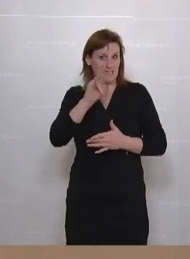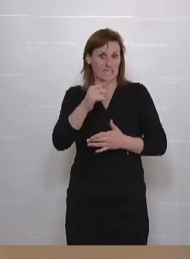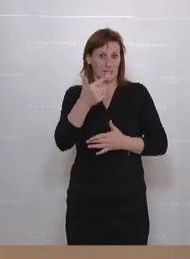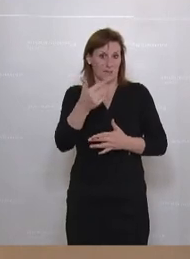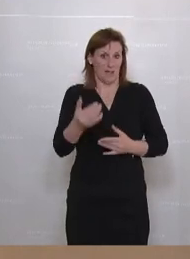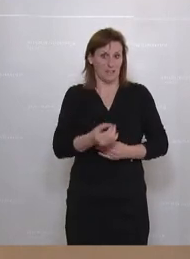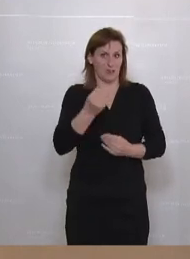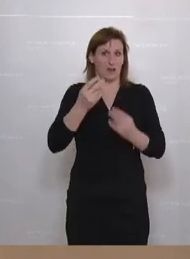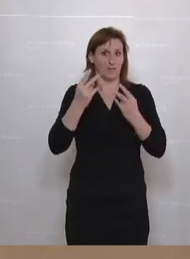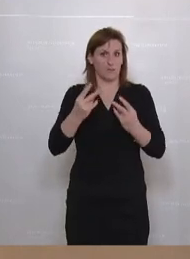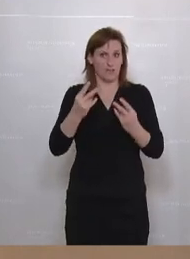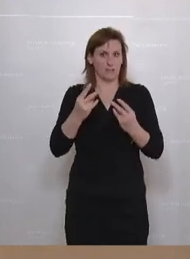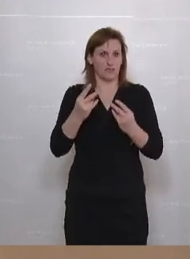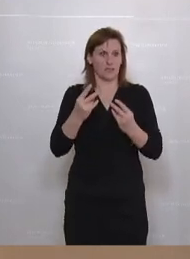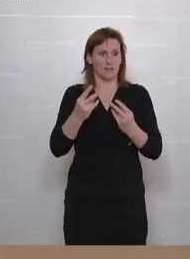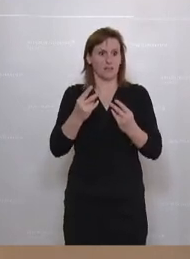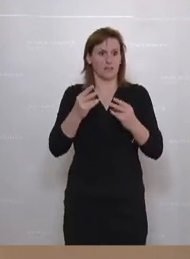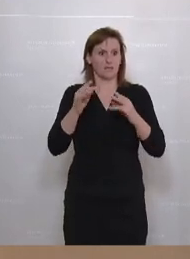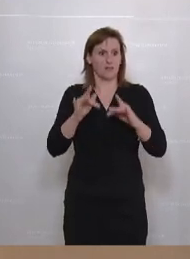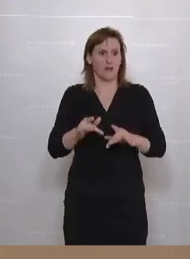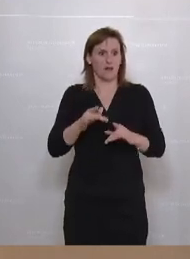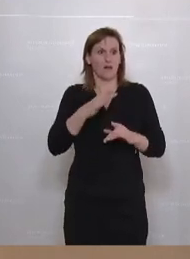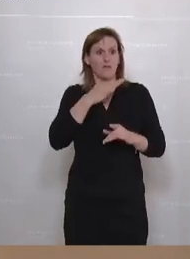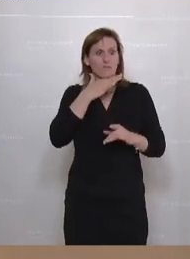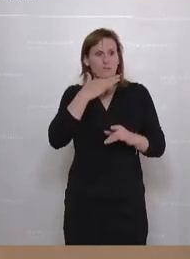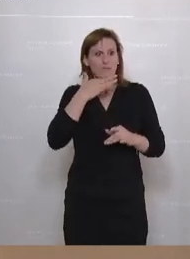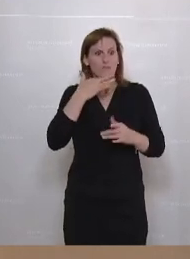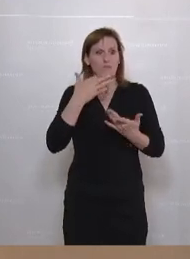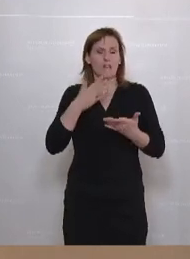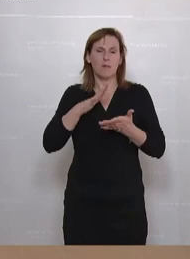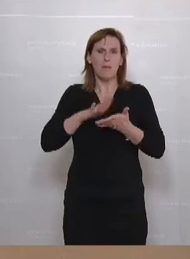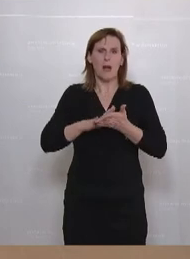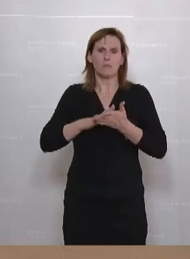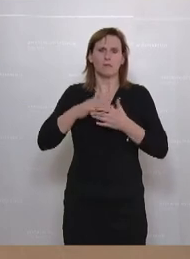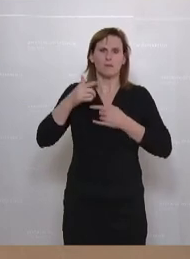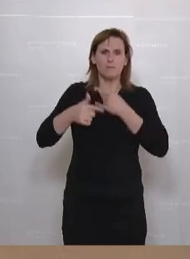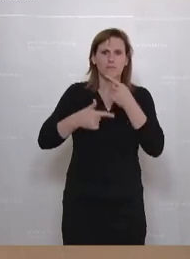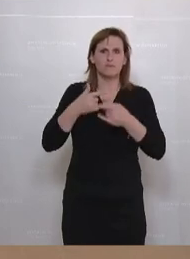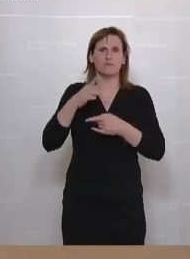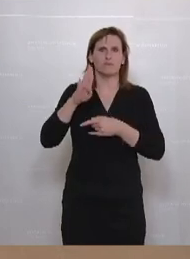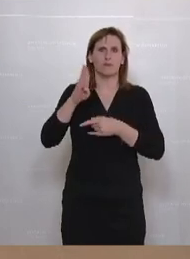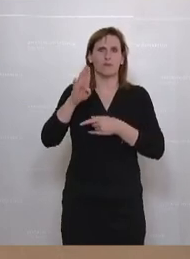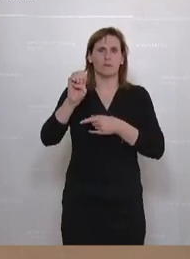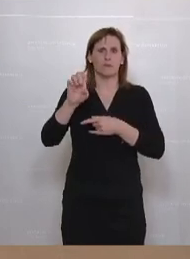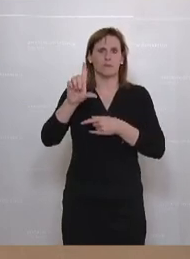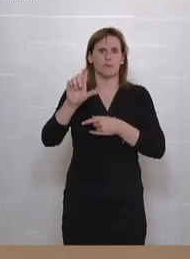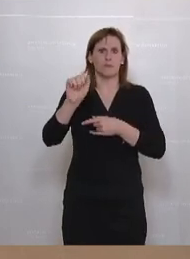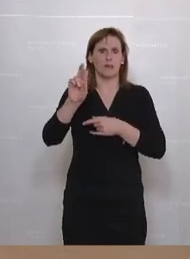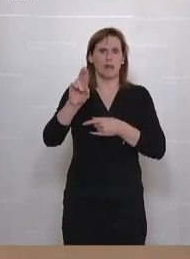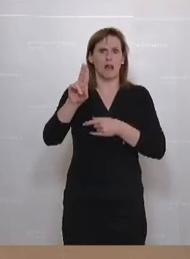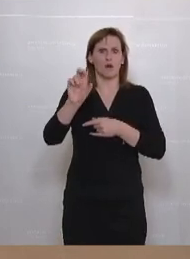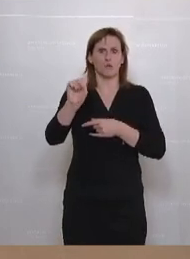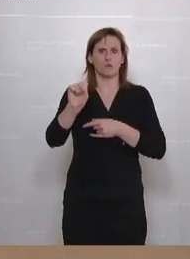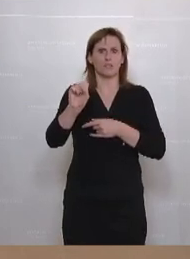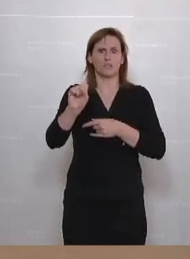im Grunde genommen ein erschreckendes Maß an anhaltenden Menschenrechtsverletzungen in Belarus beobachten müssen. Willkürliche